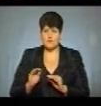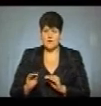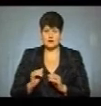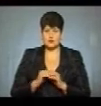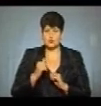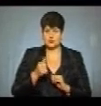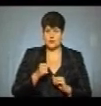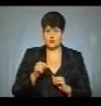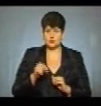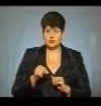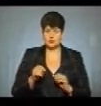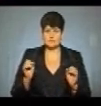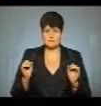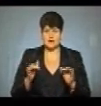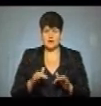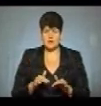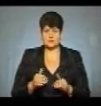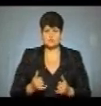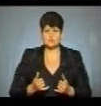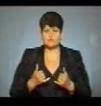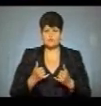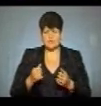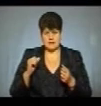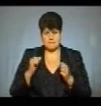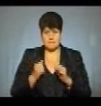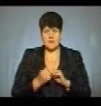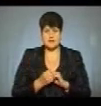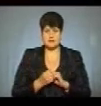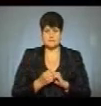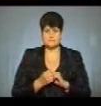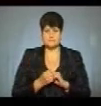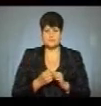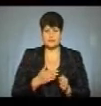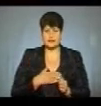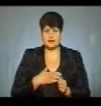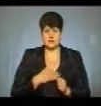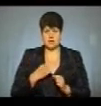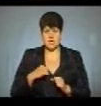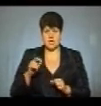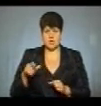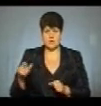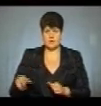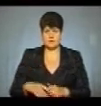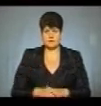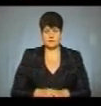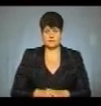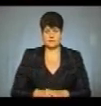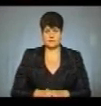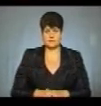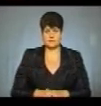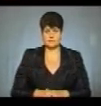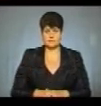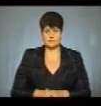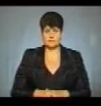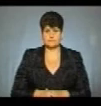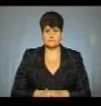тут збираємось, аби пошанувати пам'ять наших героїв. Ой, у